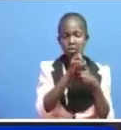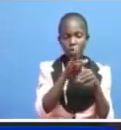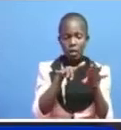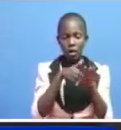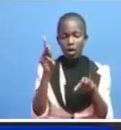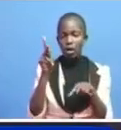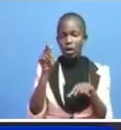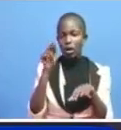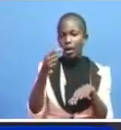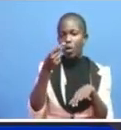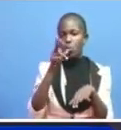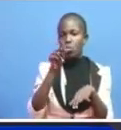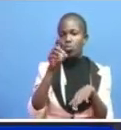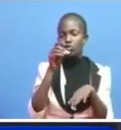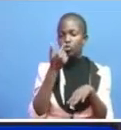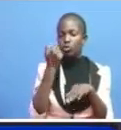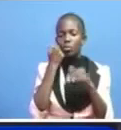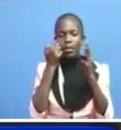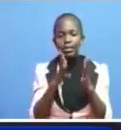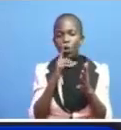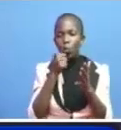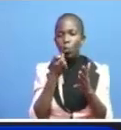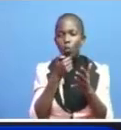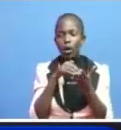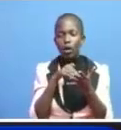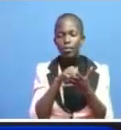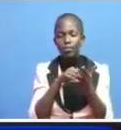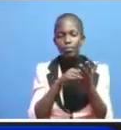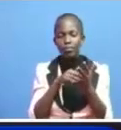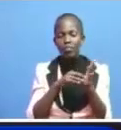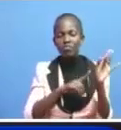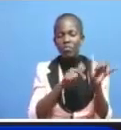ni kana awau alam abinye muno maikatu awe kuasa